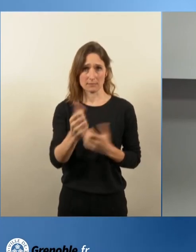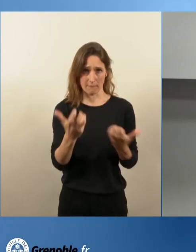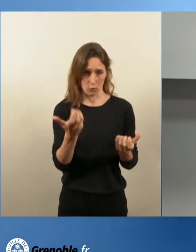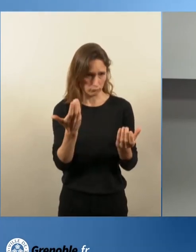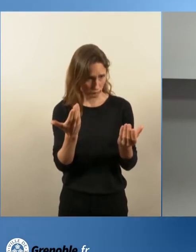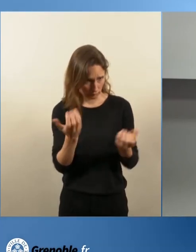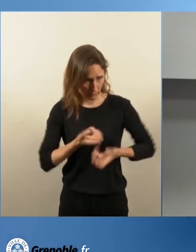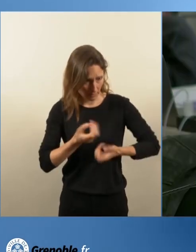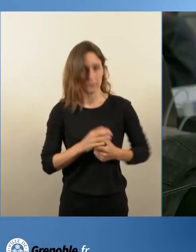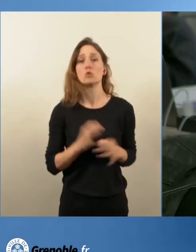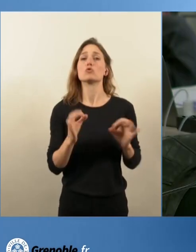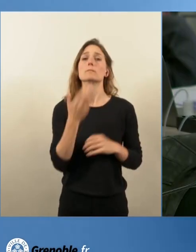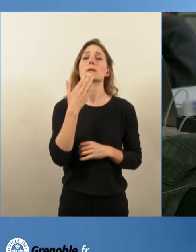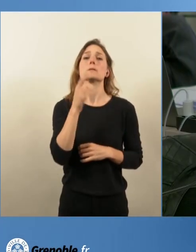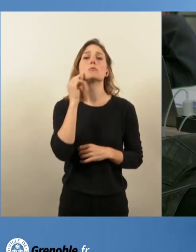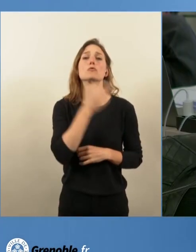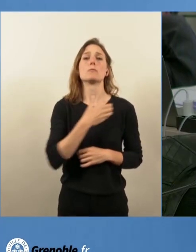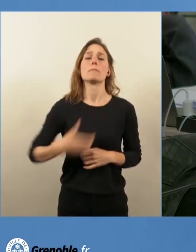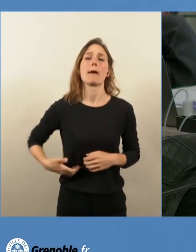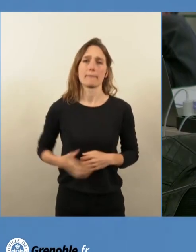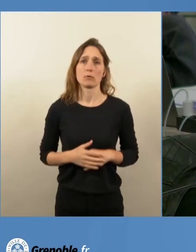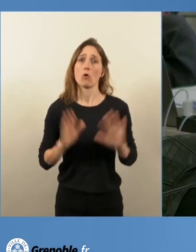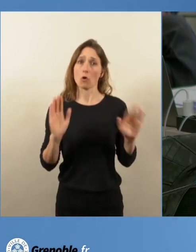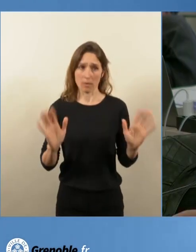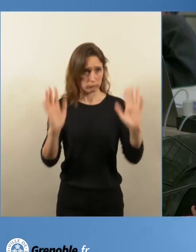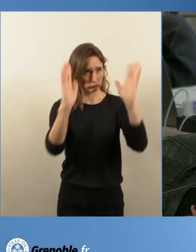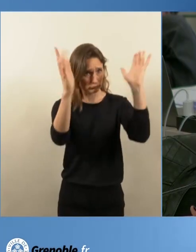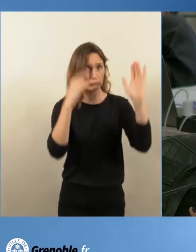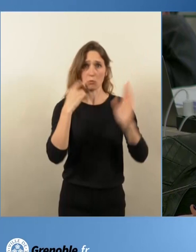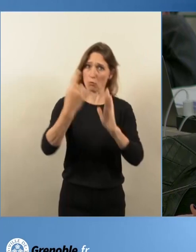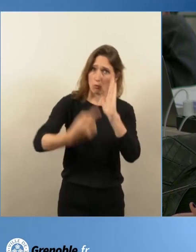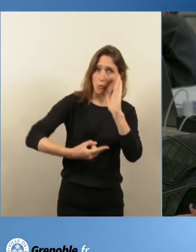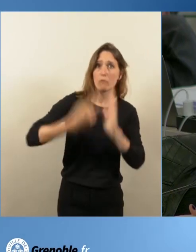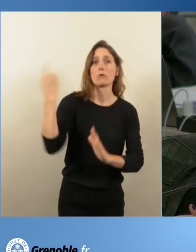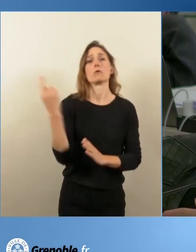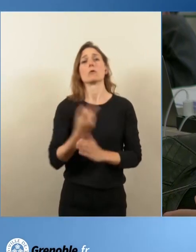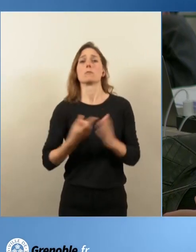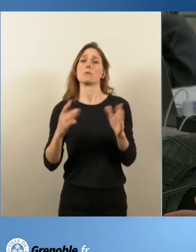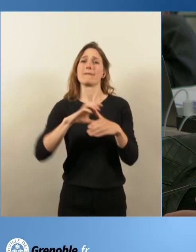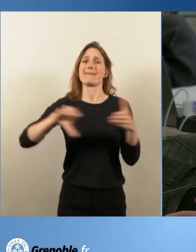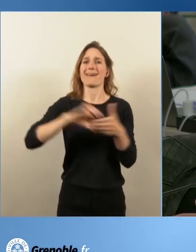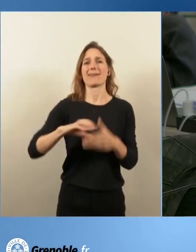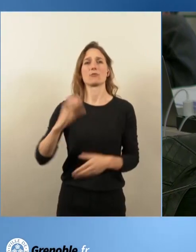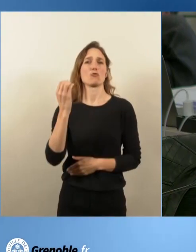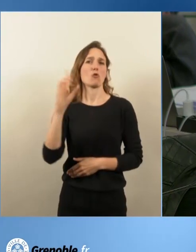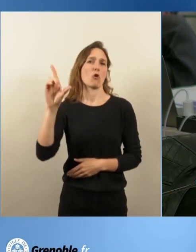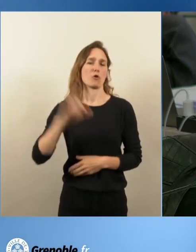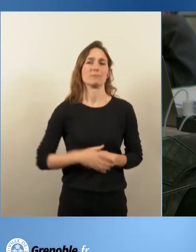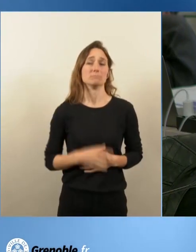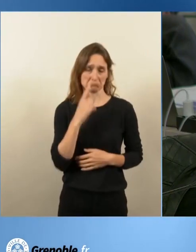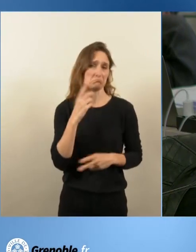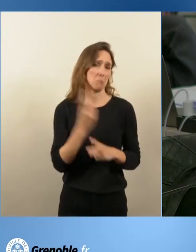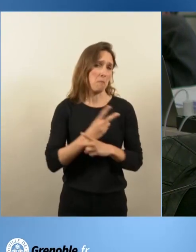oui merci Monsieur le Maire bon je voulais quand même vous féliciter pour le renouvellement de votre carte Gold je trouve que c'est voilà c'est pas mal